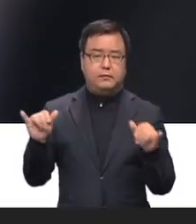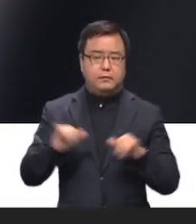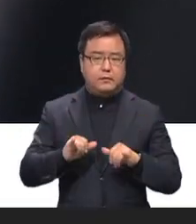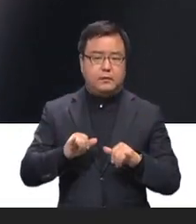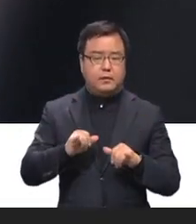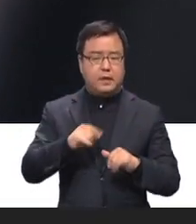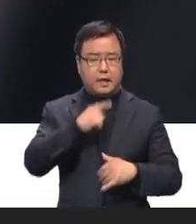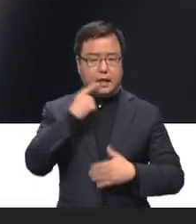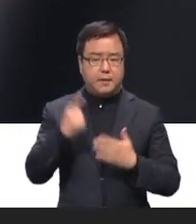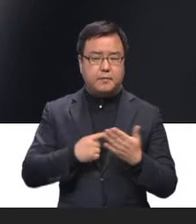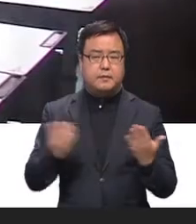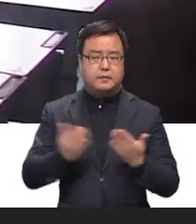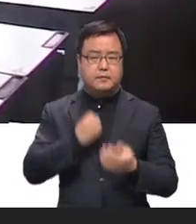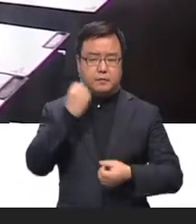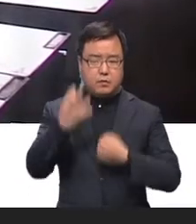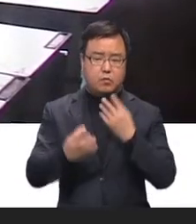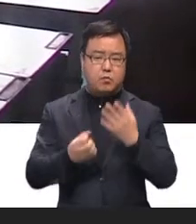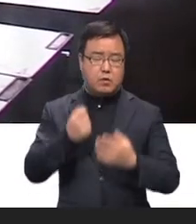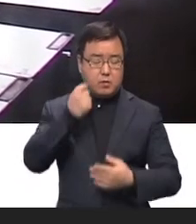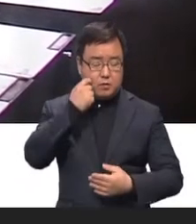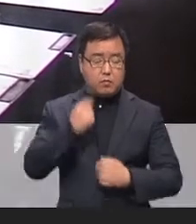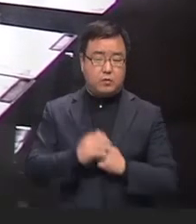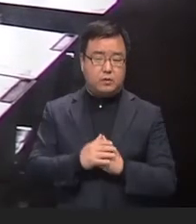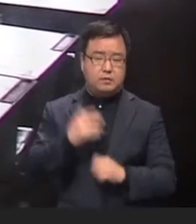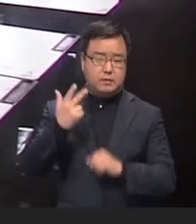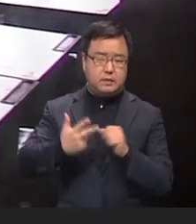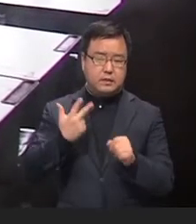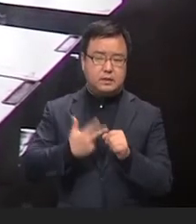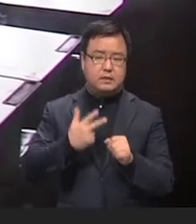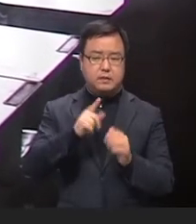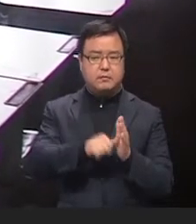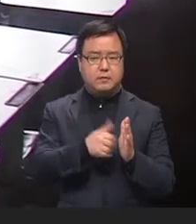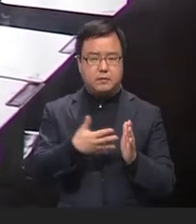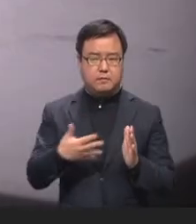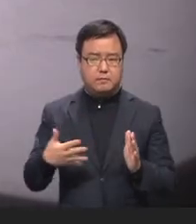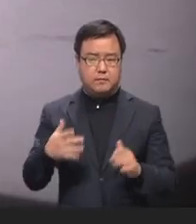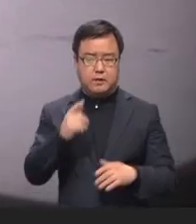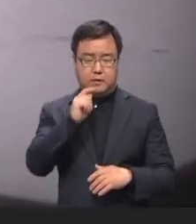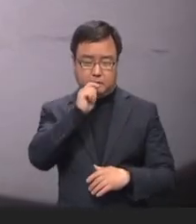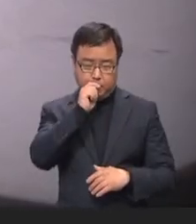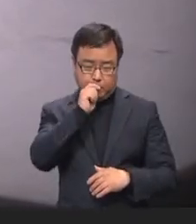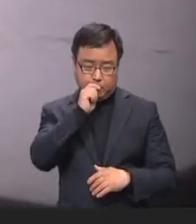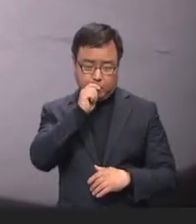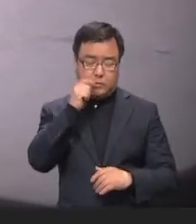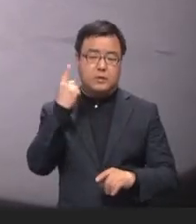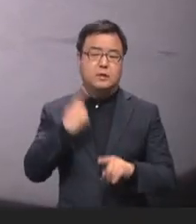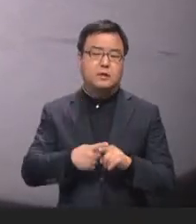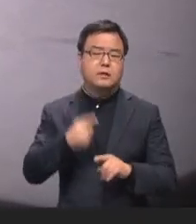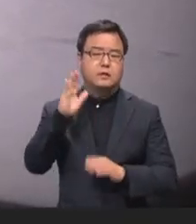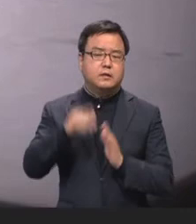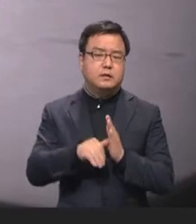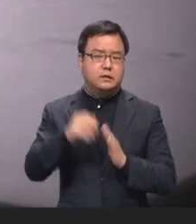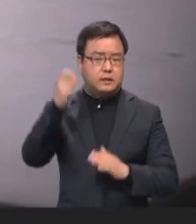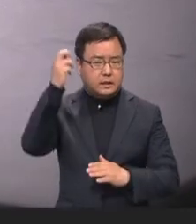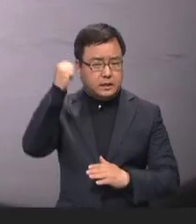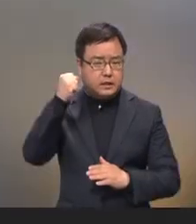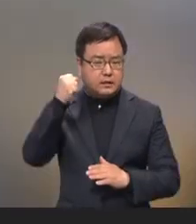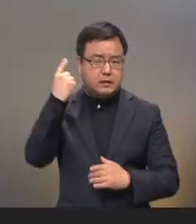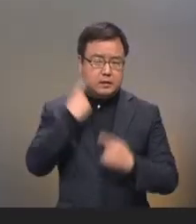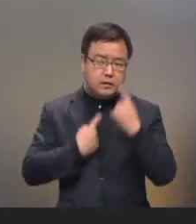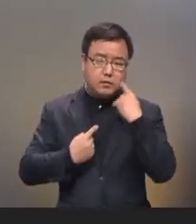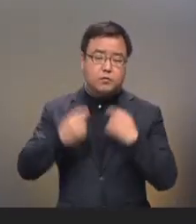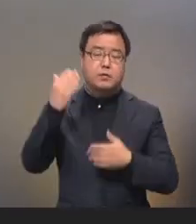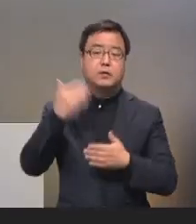아무한테도 털어 놓지 못했습니다 7년의 시간을 침묵으로 보내며 당시 기억은 트라우마로 남아 씁니다